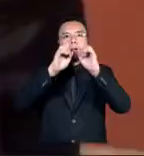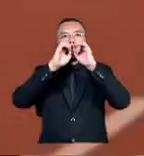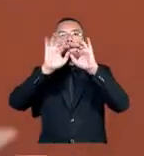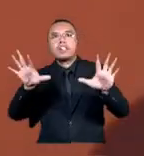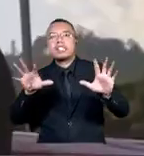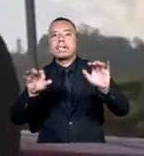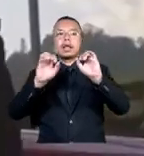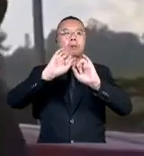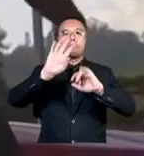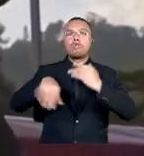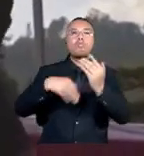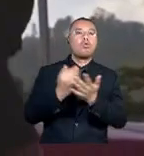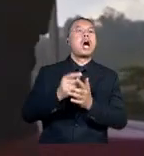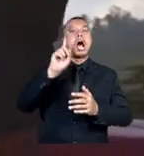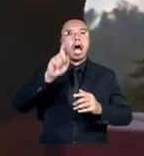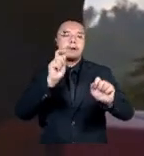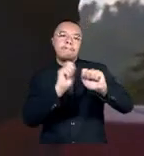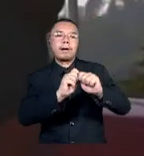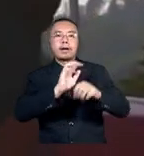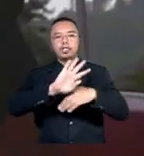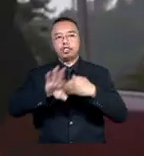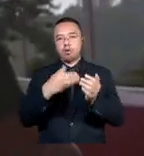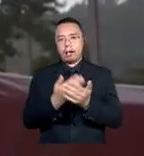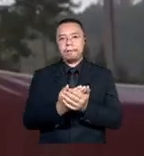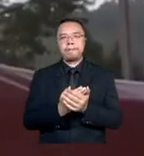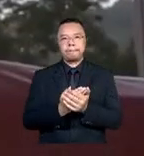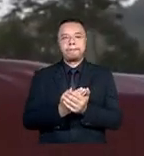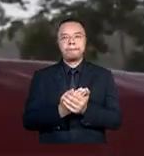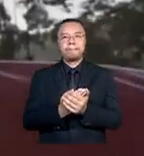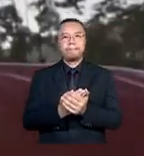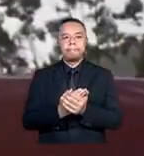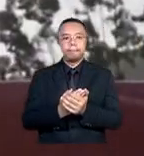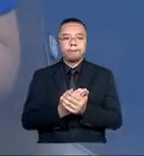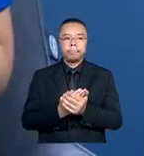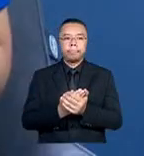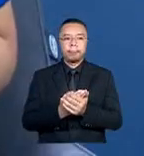kesehatan juga tak luput dari perhatian.